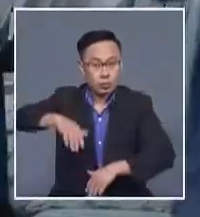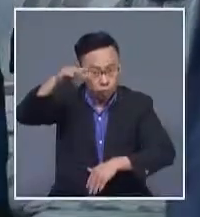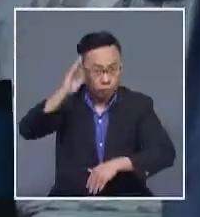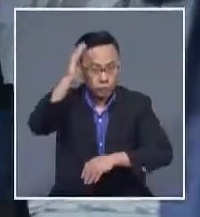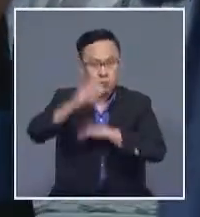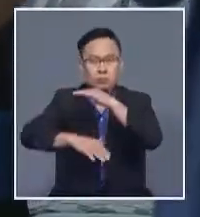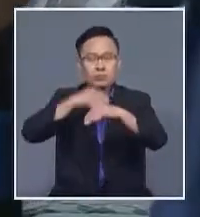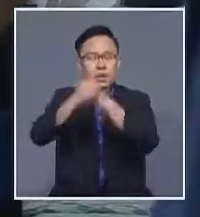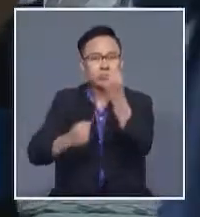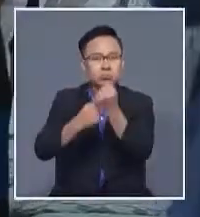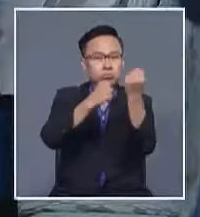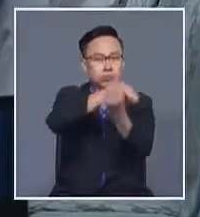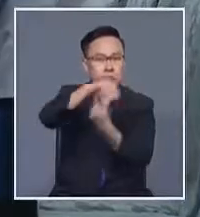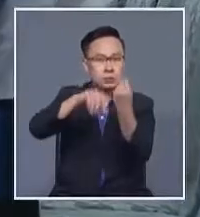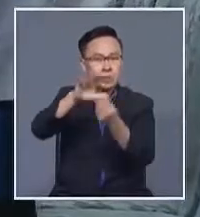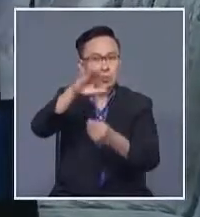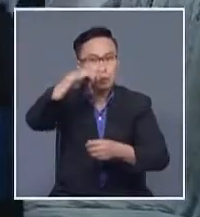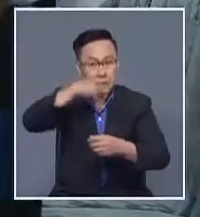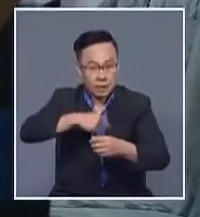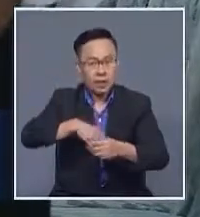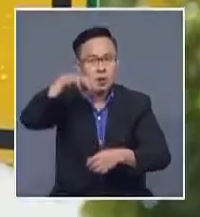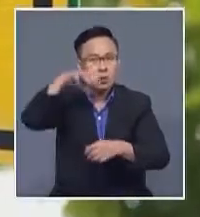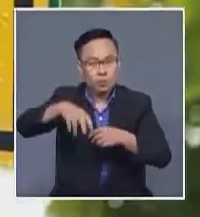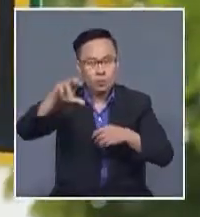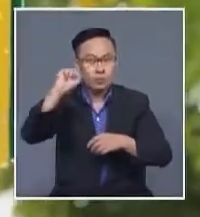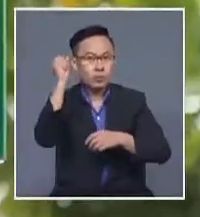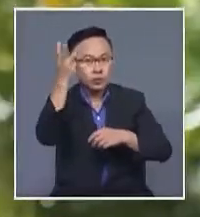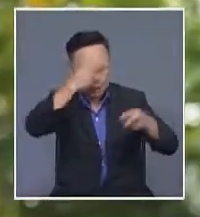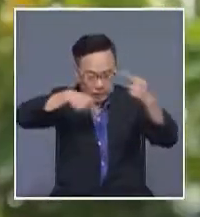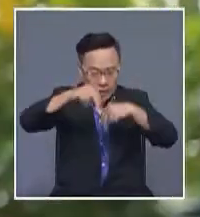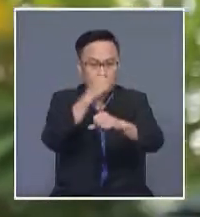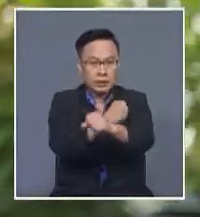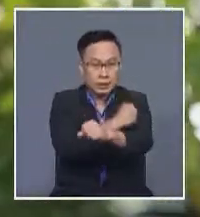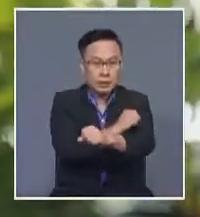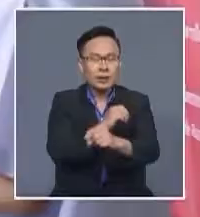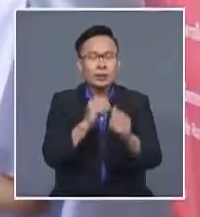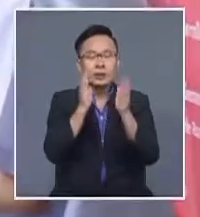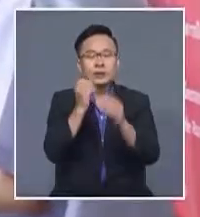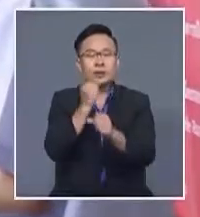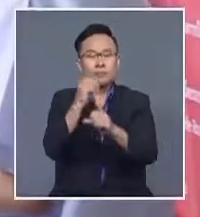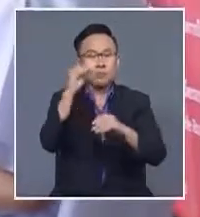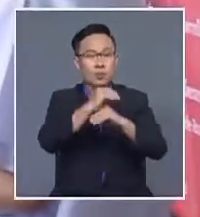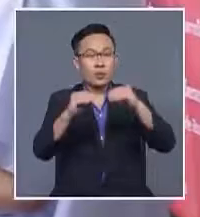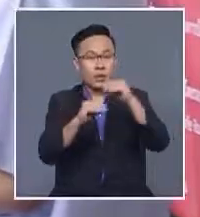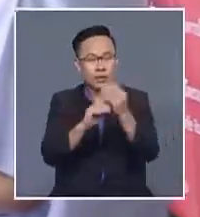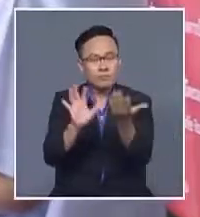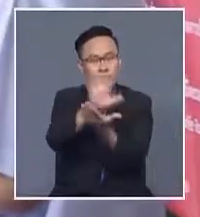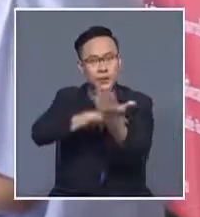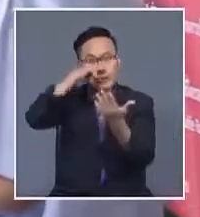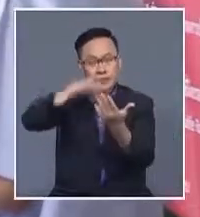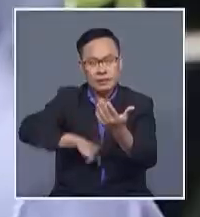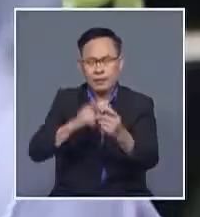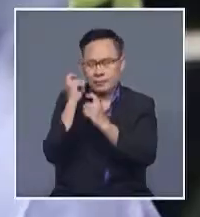ของประเทศในอนาคตกรมสวัสดิการและคุ้มครองแรงงานจึงได้จัดทำโครงการ Safety Thailand ในสถ